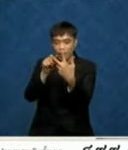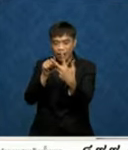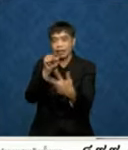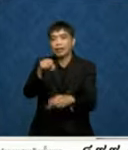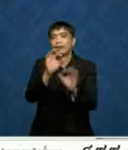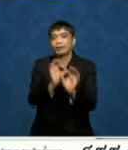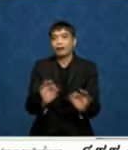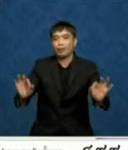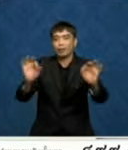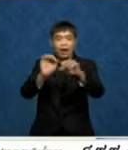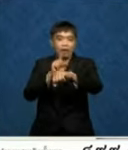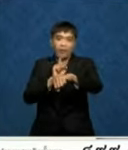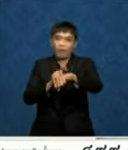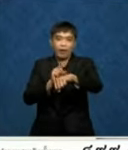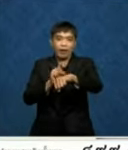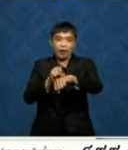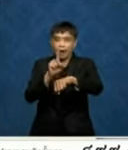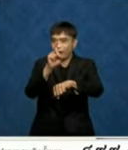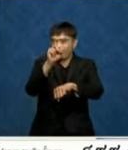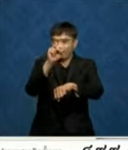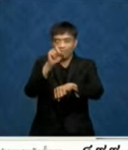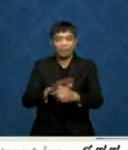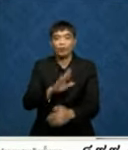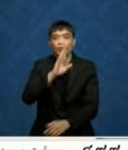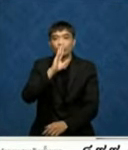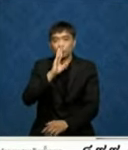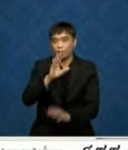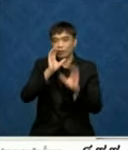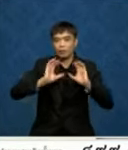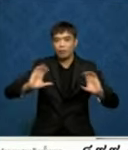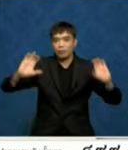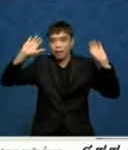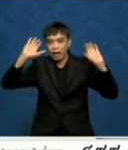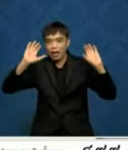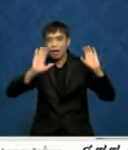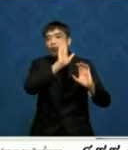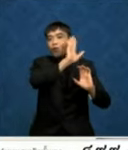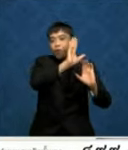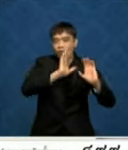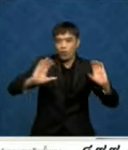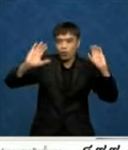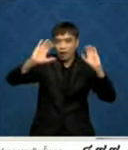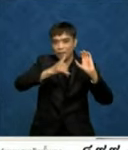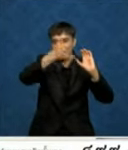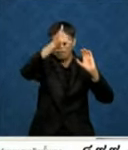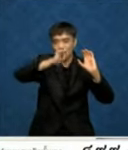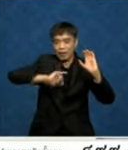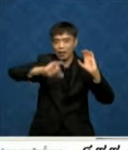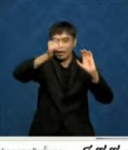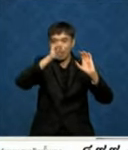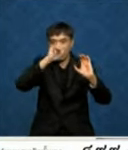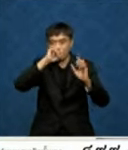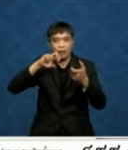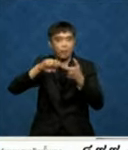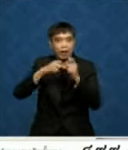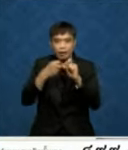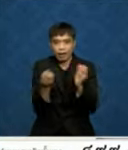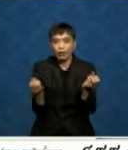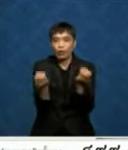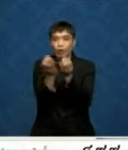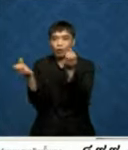าที่จะทำให้ภาคการคลังของรัฐมีความอ่อนไหวจนสามารถพัฒนาเป็นวิกฤตการเงินการ